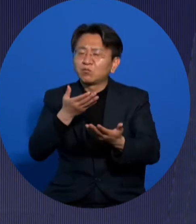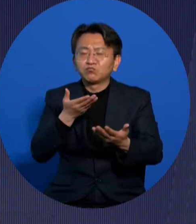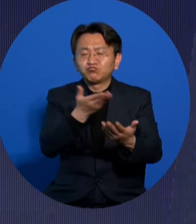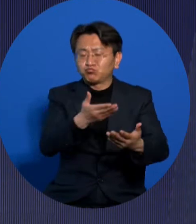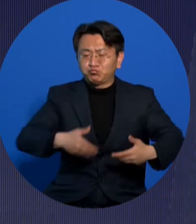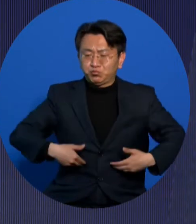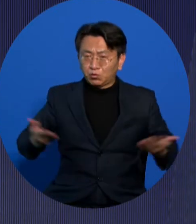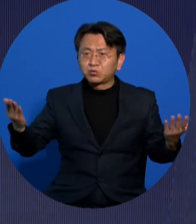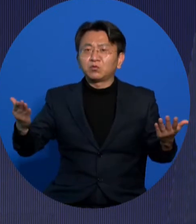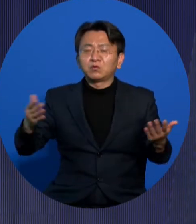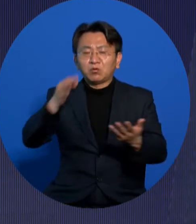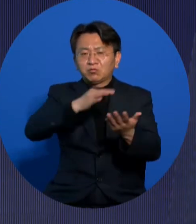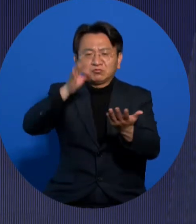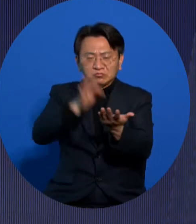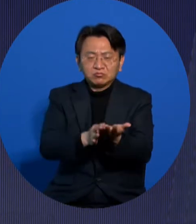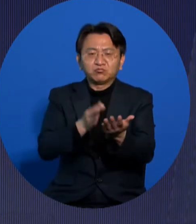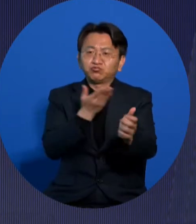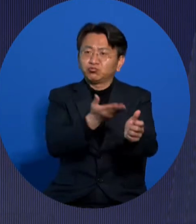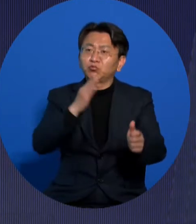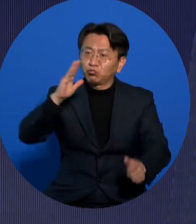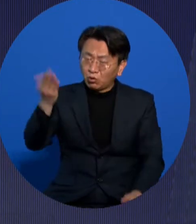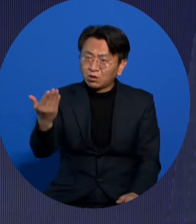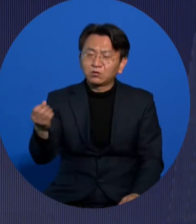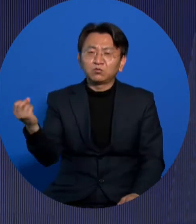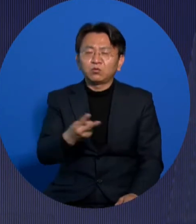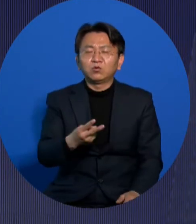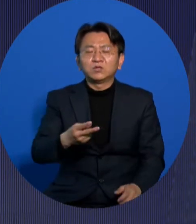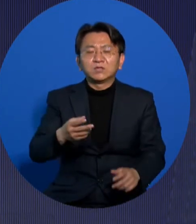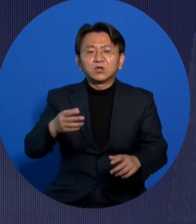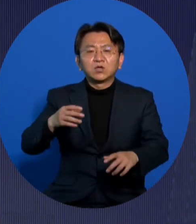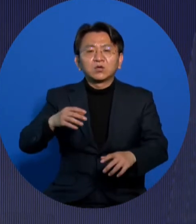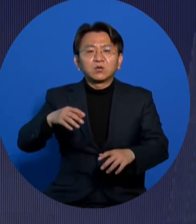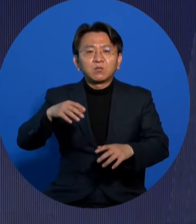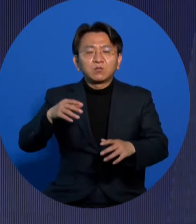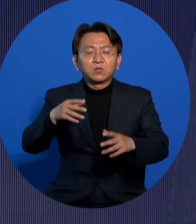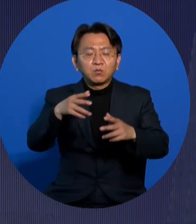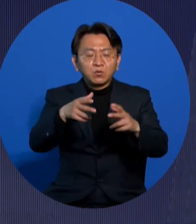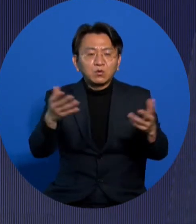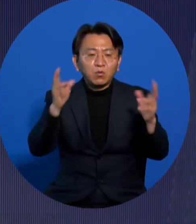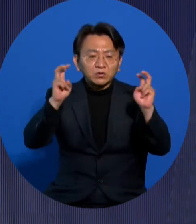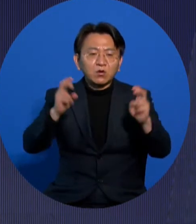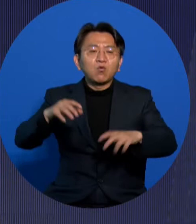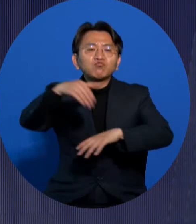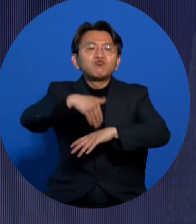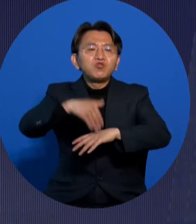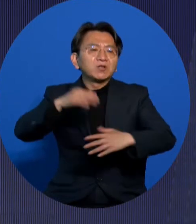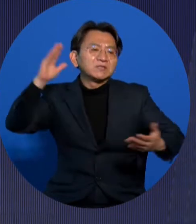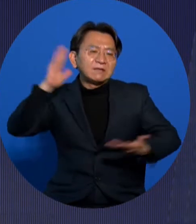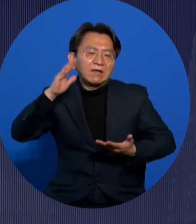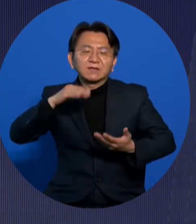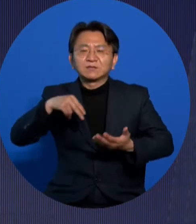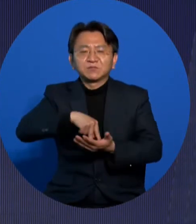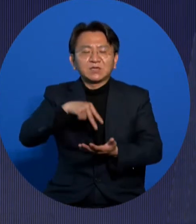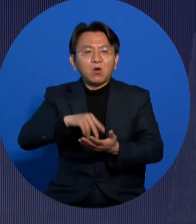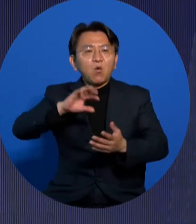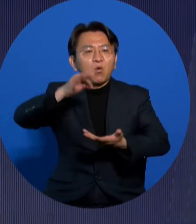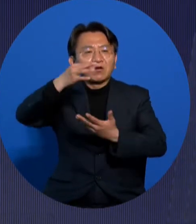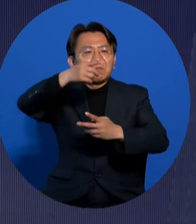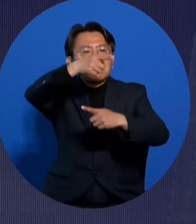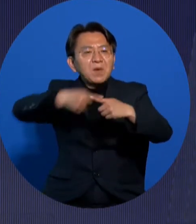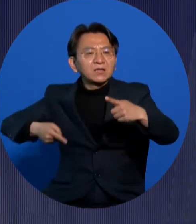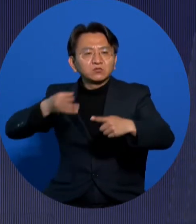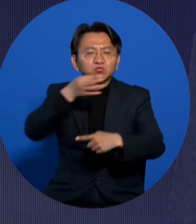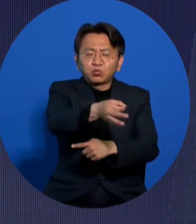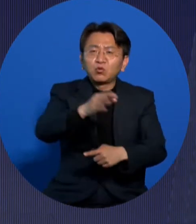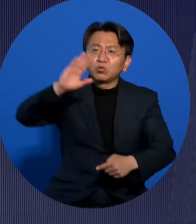되거나 보호작업장에서 훈련생이라는 이름으로 동일한 일을 해도 임금을 절반만 줘도